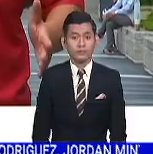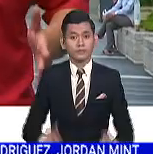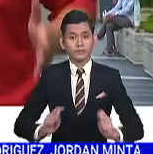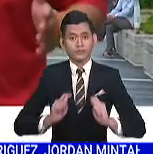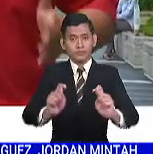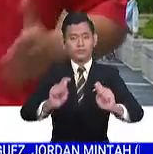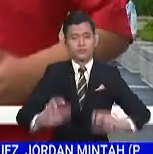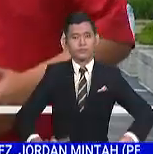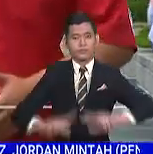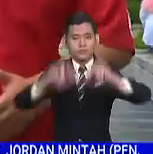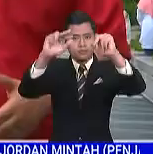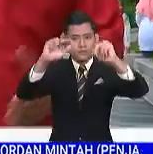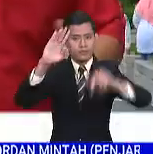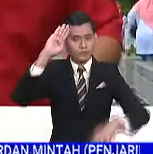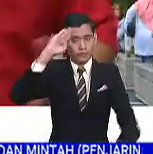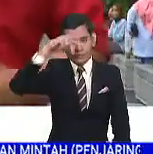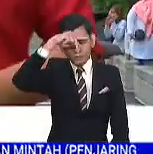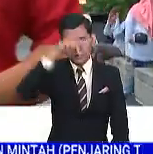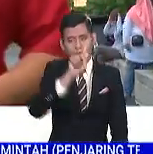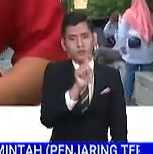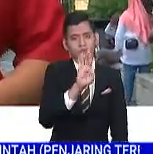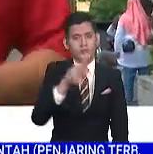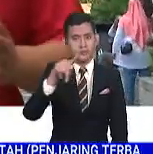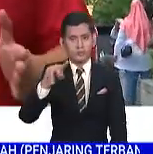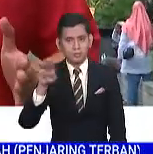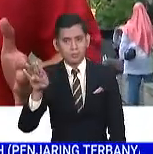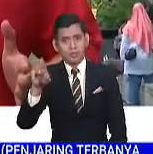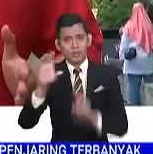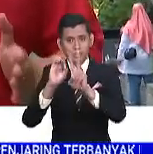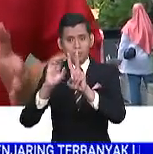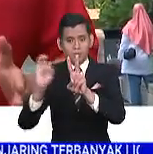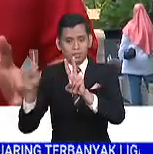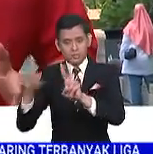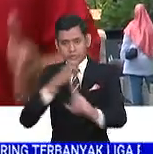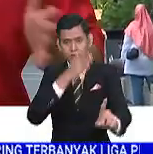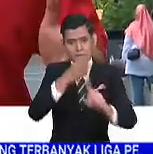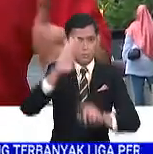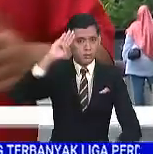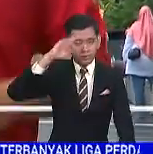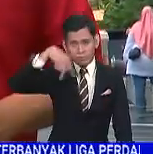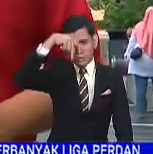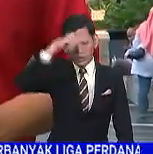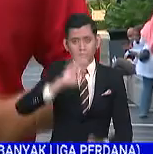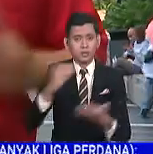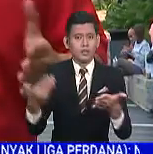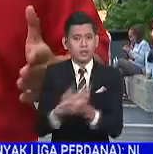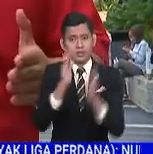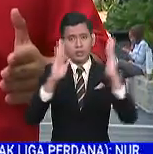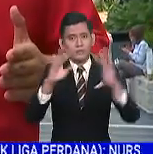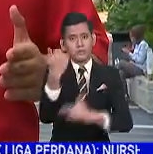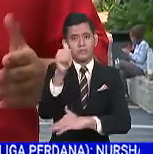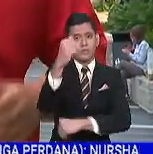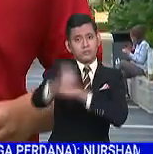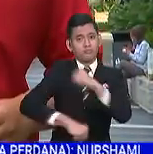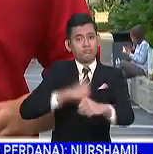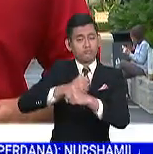Tindakan Pembangunan Bumi Putra TPB 2030 merupakan hala tuju agenda Bumi Putra yang baru bagi tempoh 10 tahun